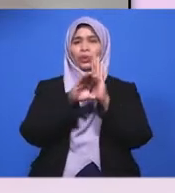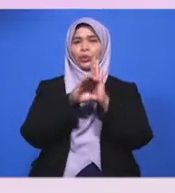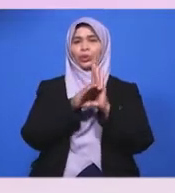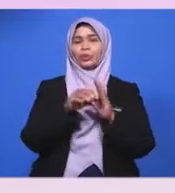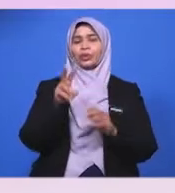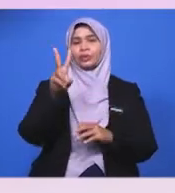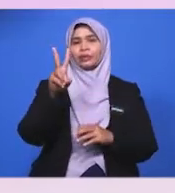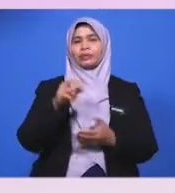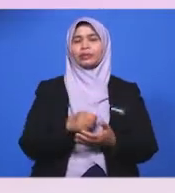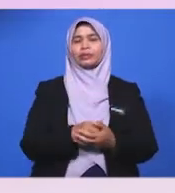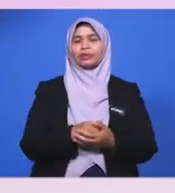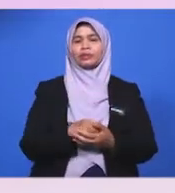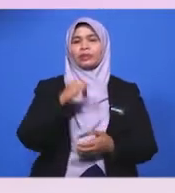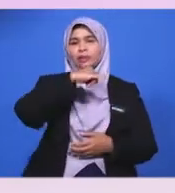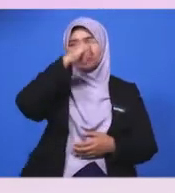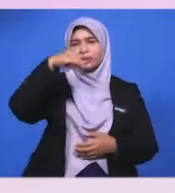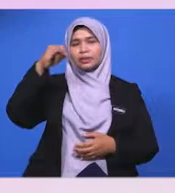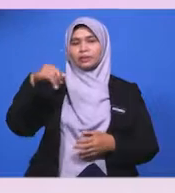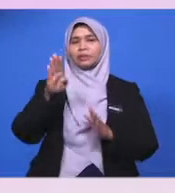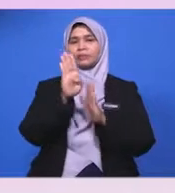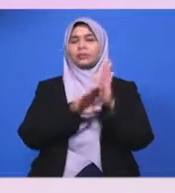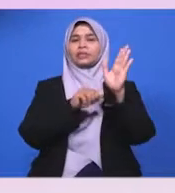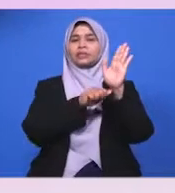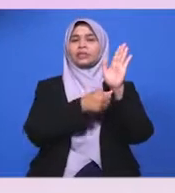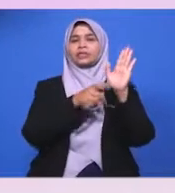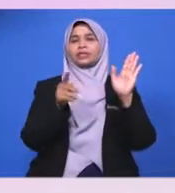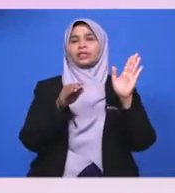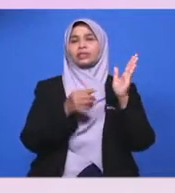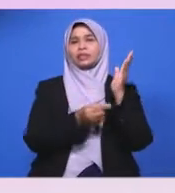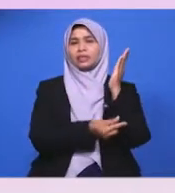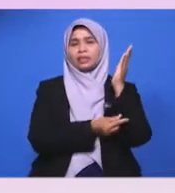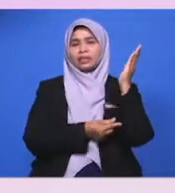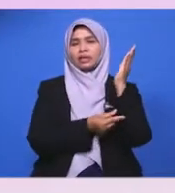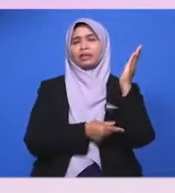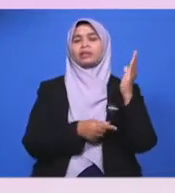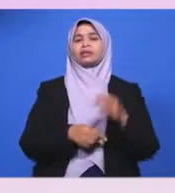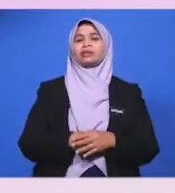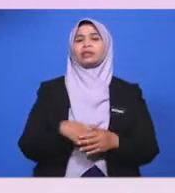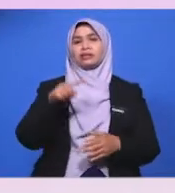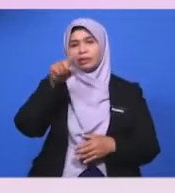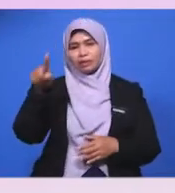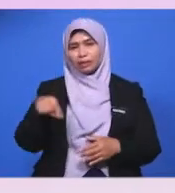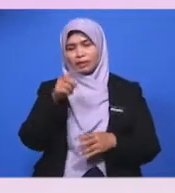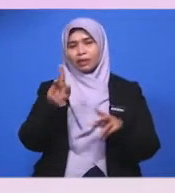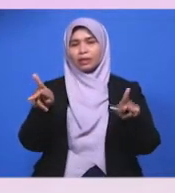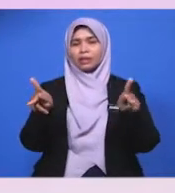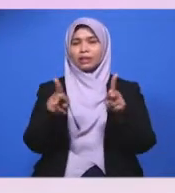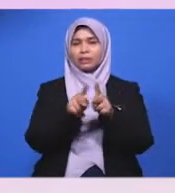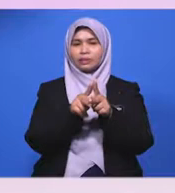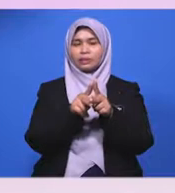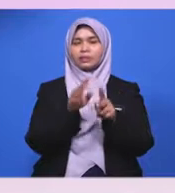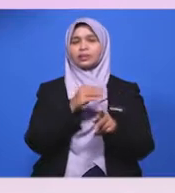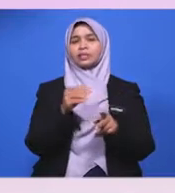kedua ialah industri berasaskan getah akan menghasilkan tayar, kasut